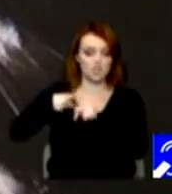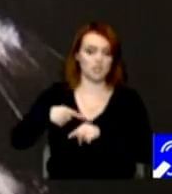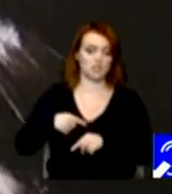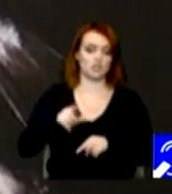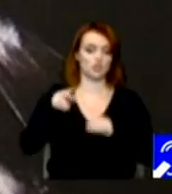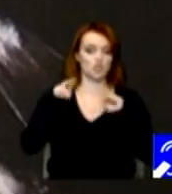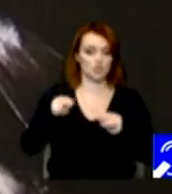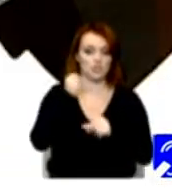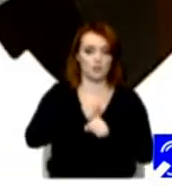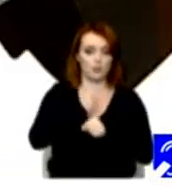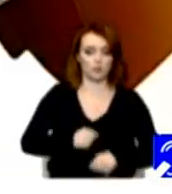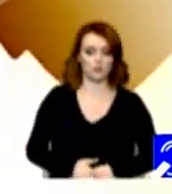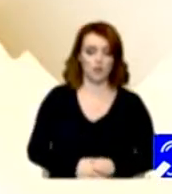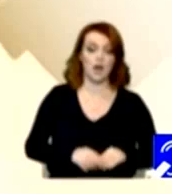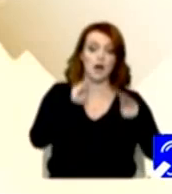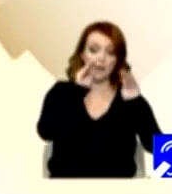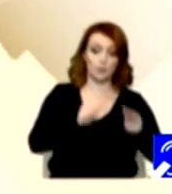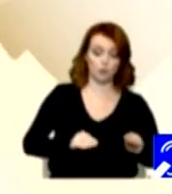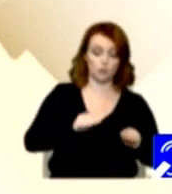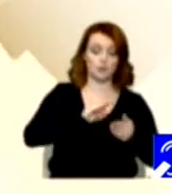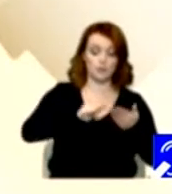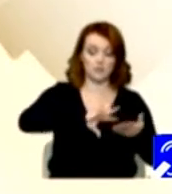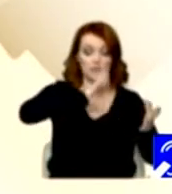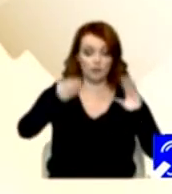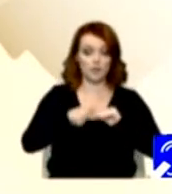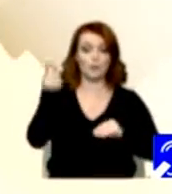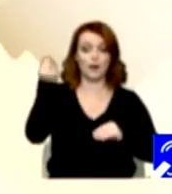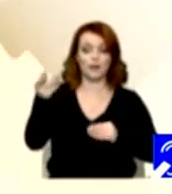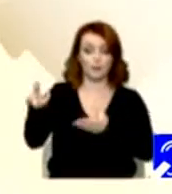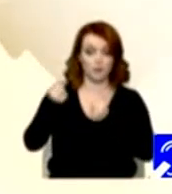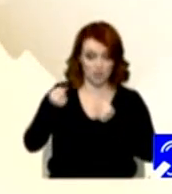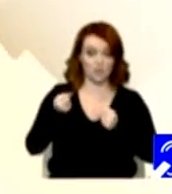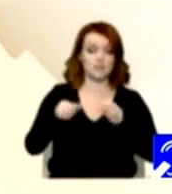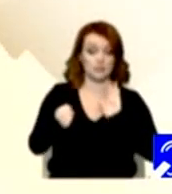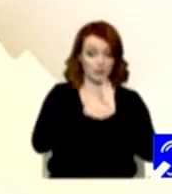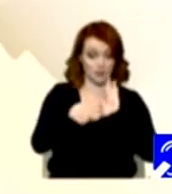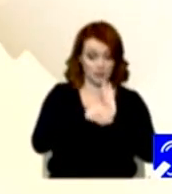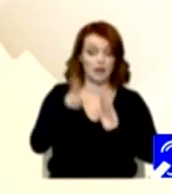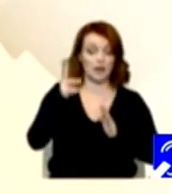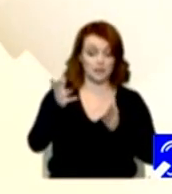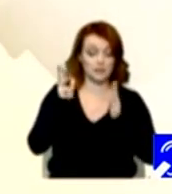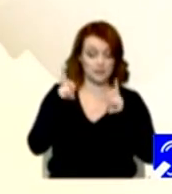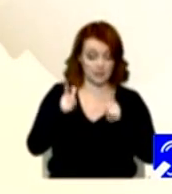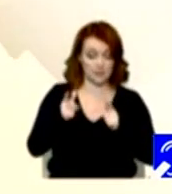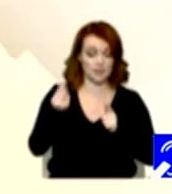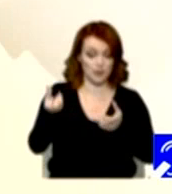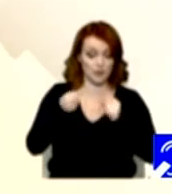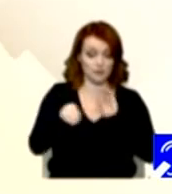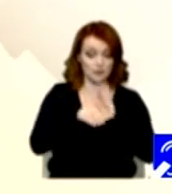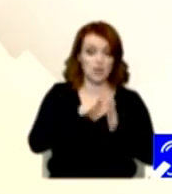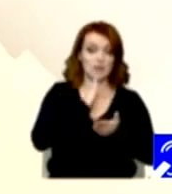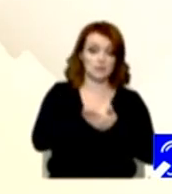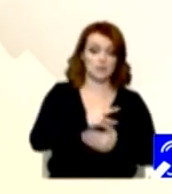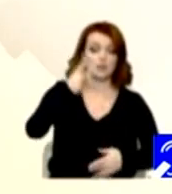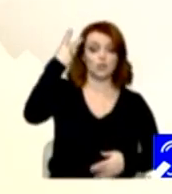profesională în în Raportul de evaluare se arată că bani primiți ca Mită de inspectorii care au acceptat acte de corupție sunt între